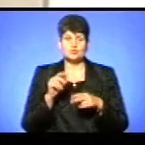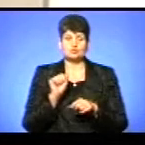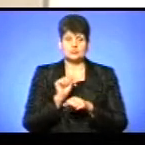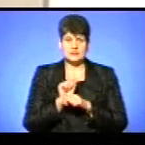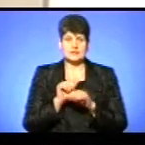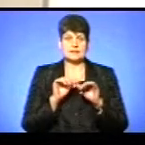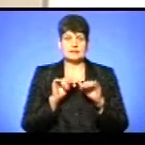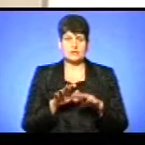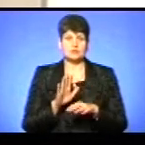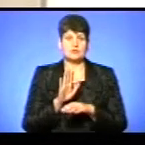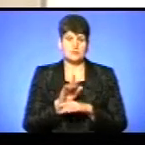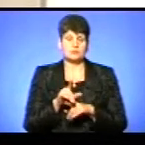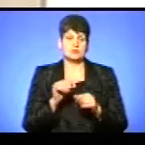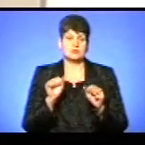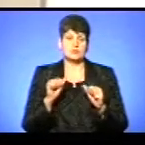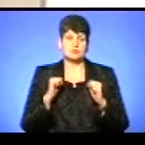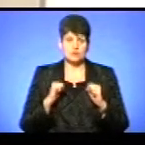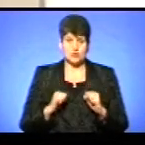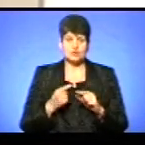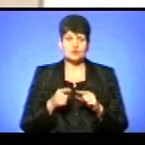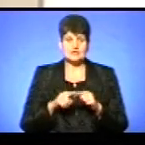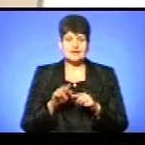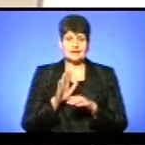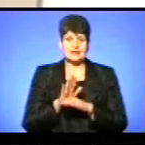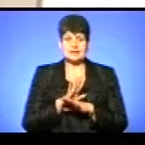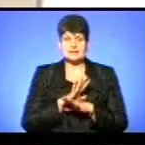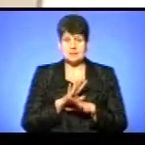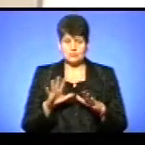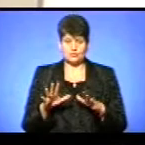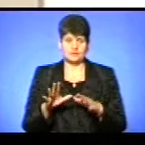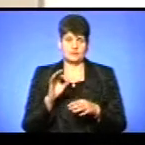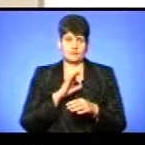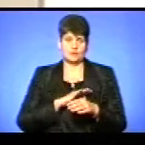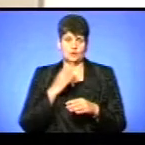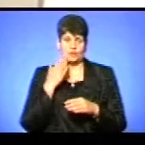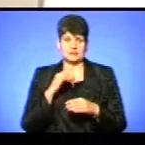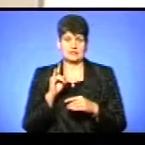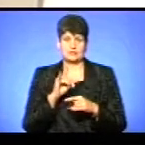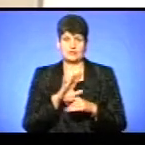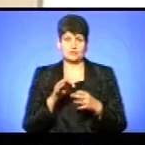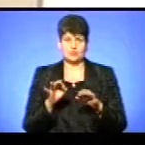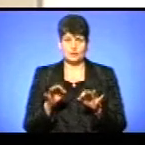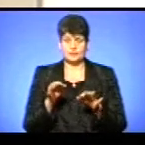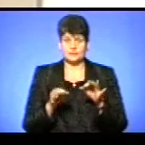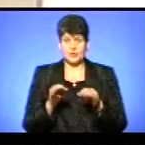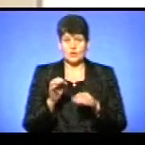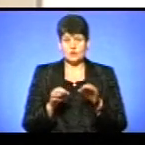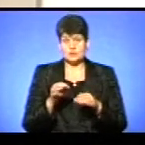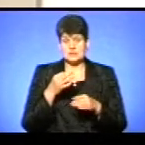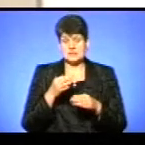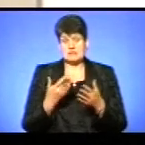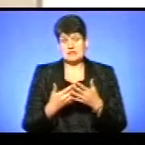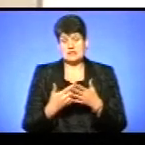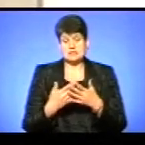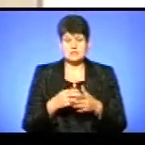були б спокійні, що цей наказ не буде застосований в порядку певного примусу, який вже раз був, коли дитину не пропустили в садок. Проте суд цього не зробив, бо сказав, що ніби